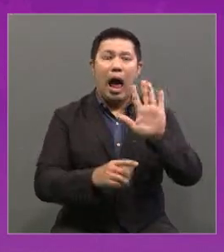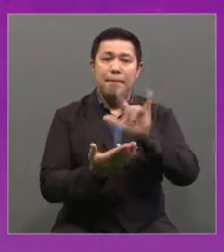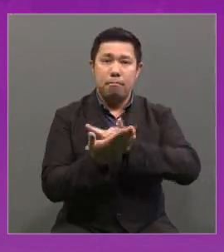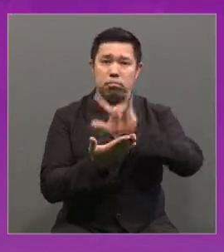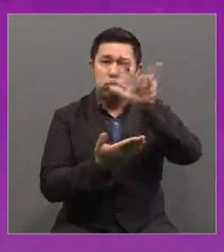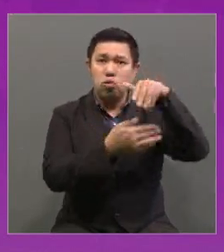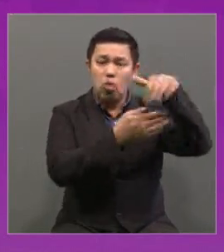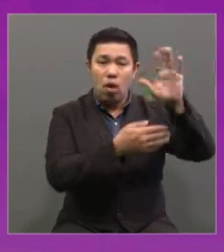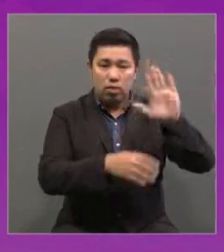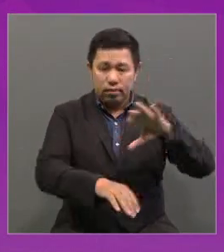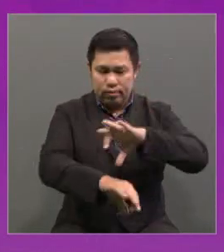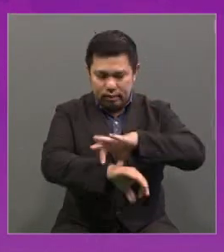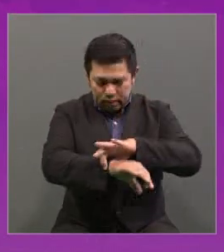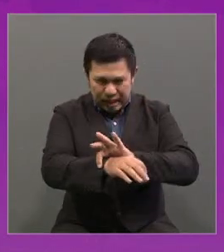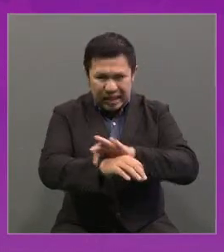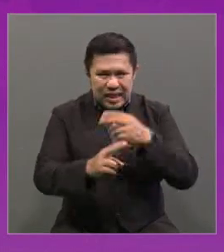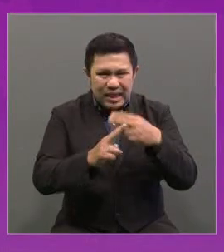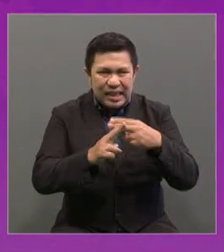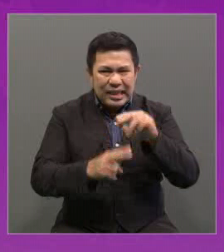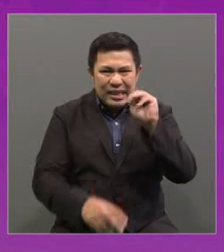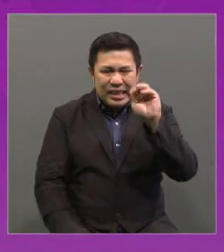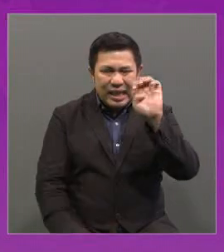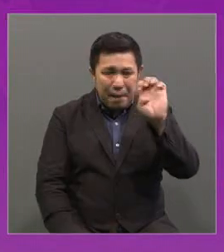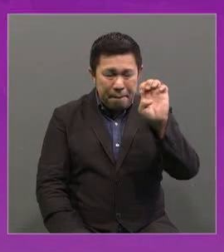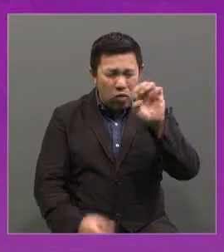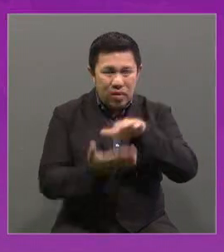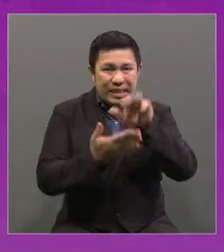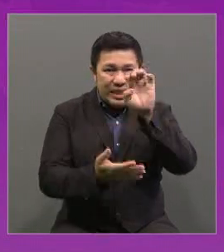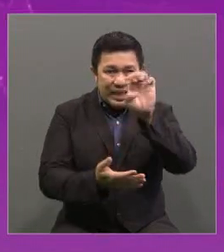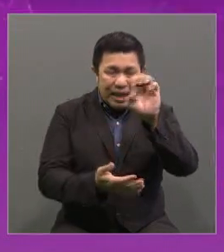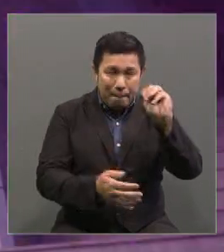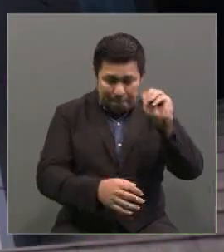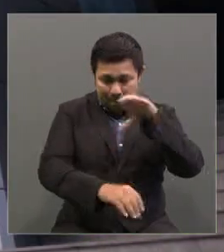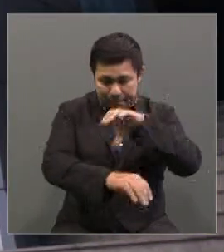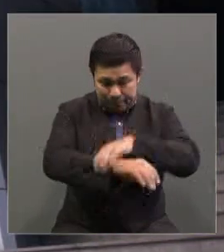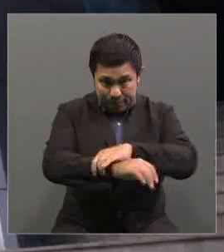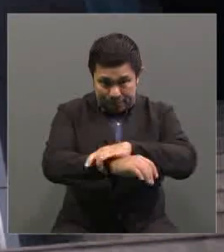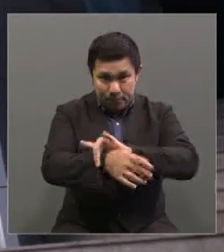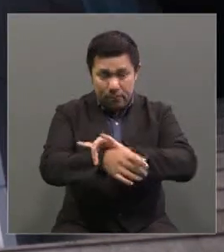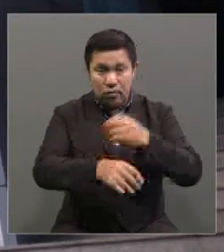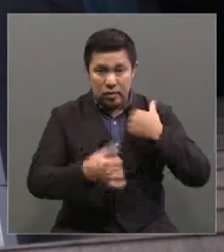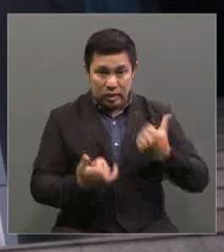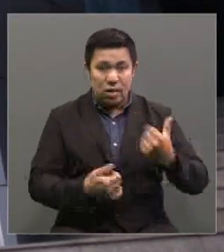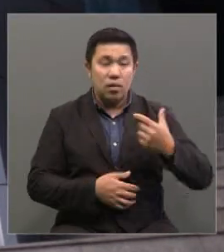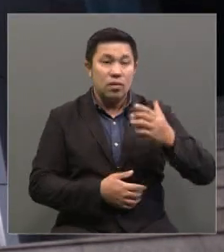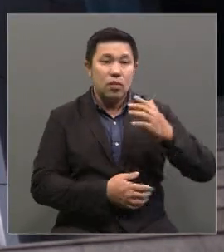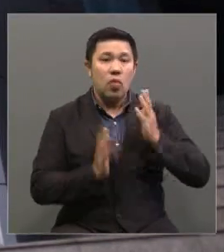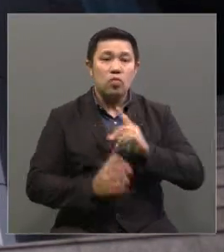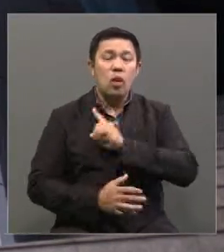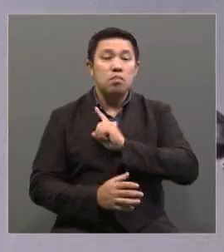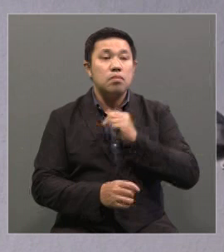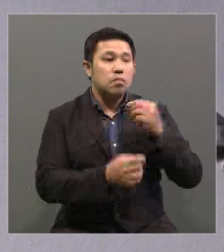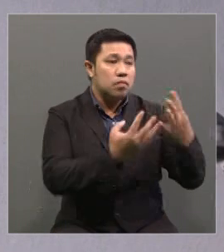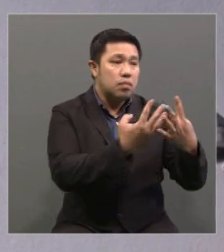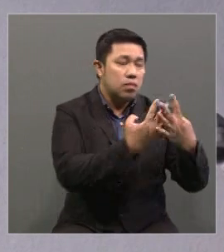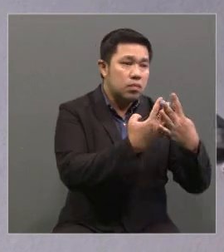ทศและต้องติดกำไร EM ด้วยครับไปดูเหตุการณ์วันนี้นะครับเจ้าหน้าที่ได้เบิกตัวคุณใบเตยมาจากทัณฑสถานหญิงกลางก็มาไต่สวน